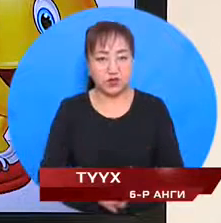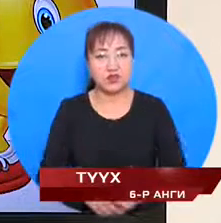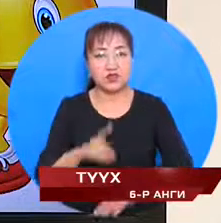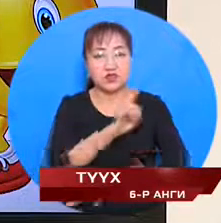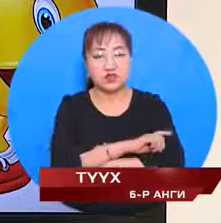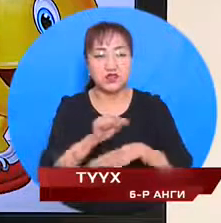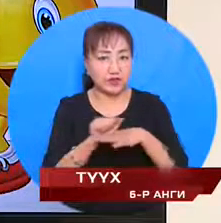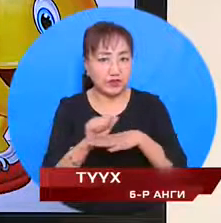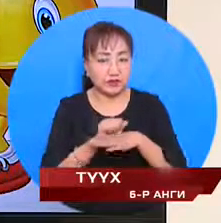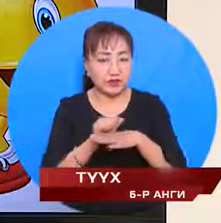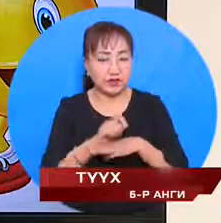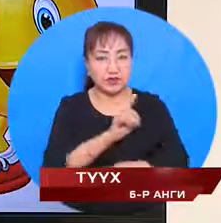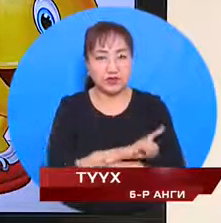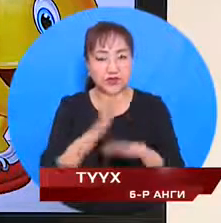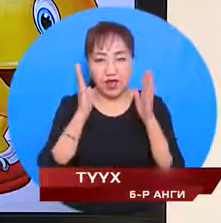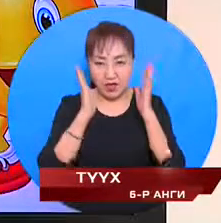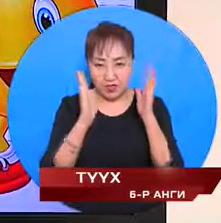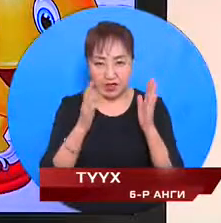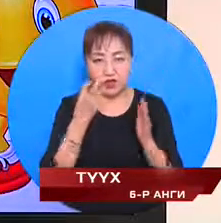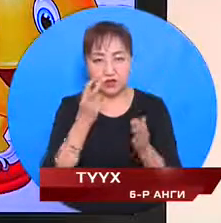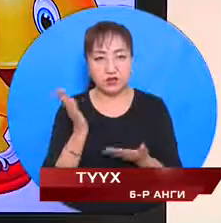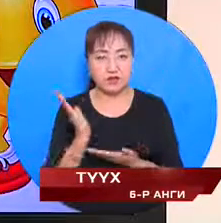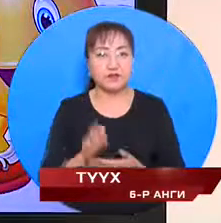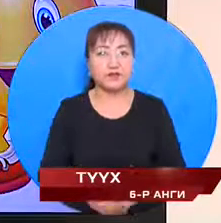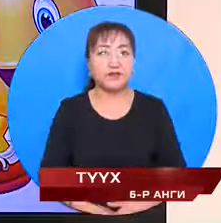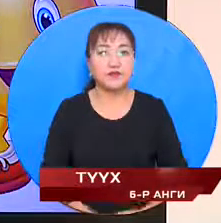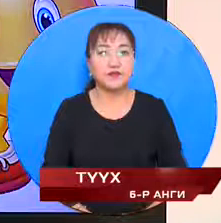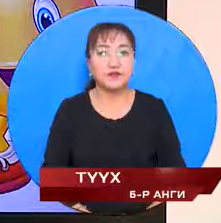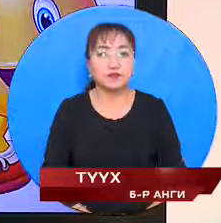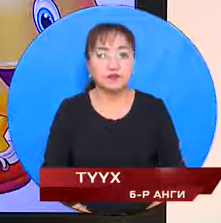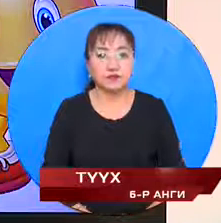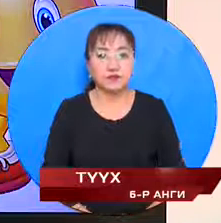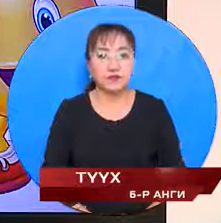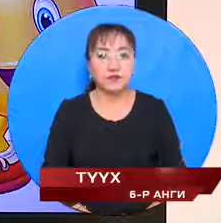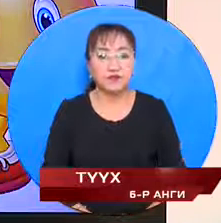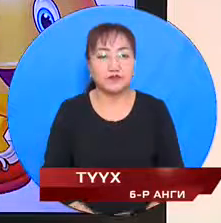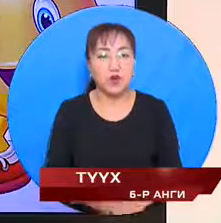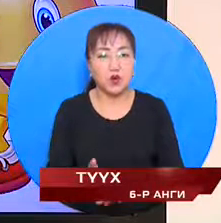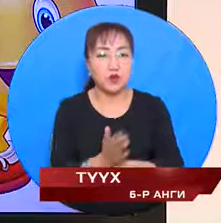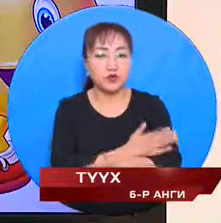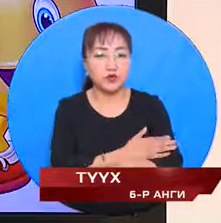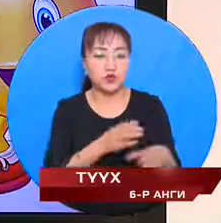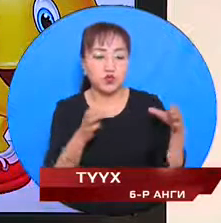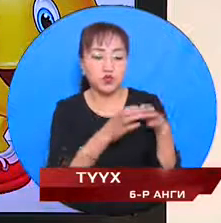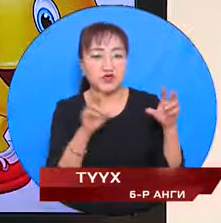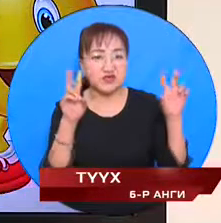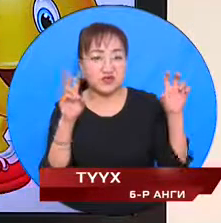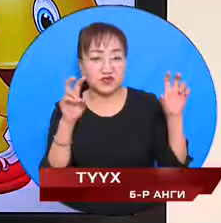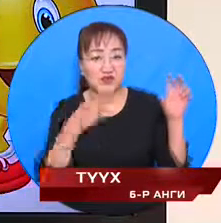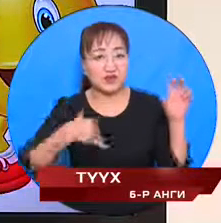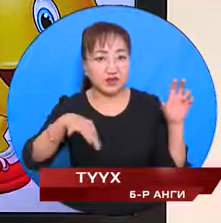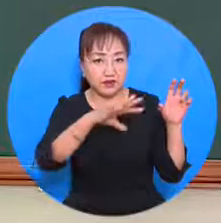мэдээд хичээлдээ тэмдэглэж аваад анхааралтай оролцоорой. За, өмнөх бүлэг сэдвийн хүрээнд бид нэр